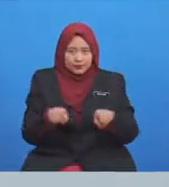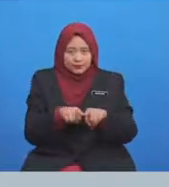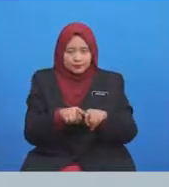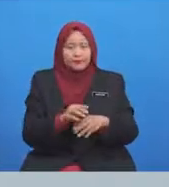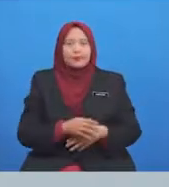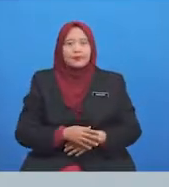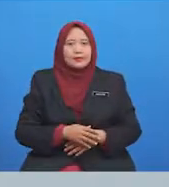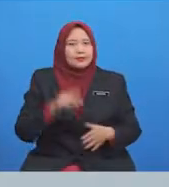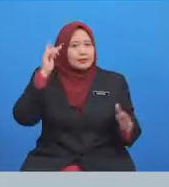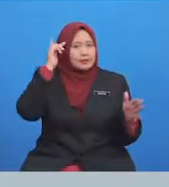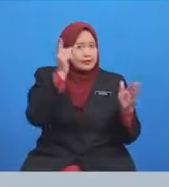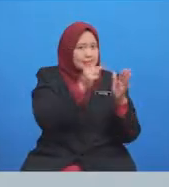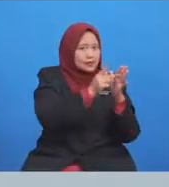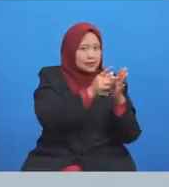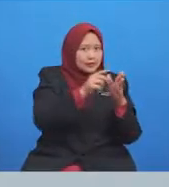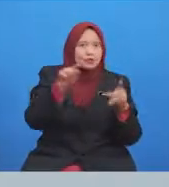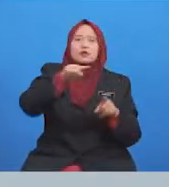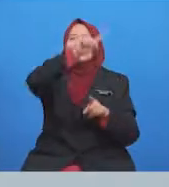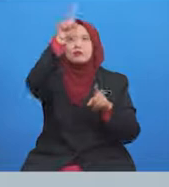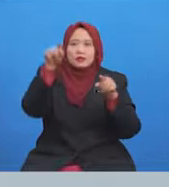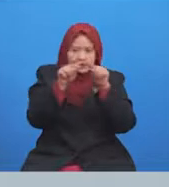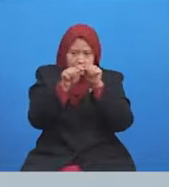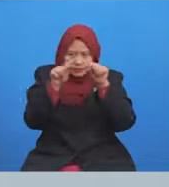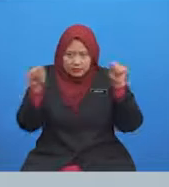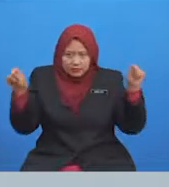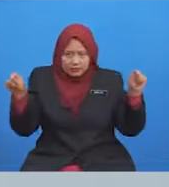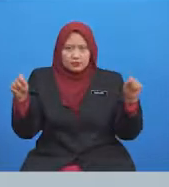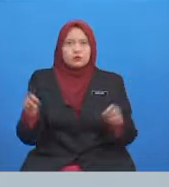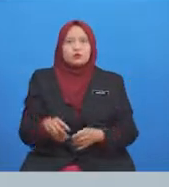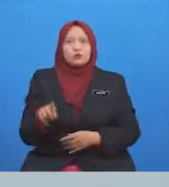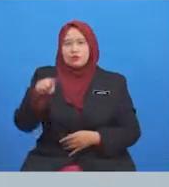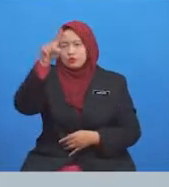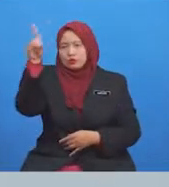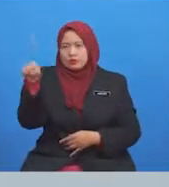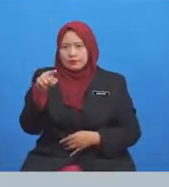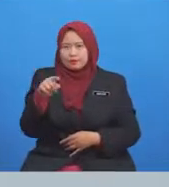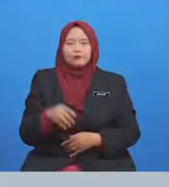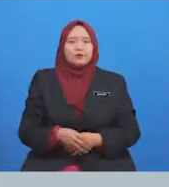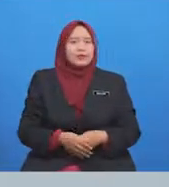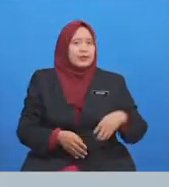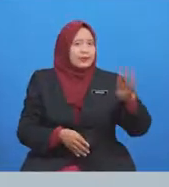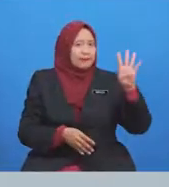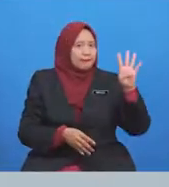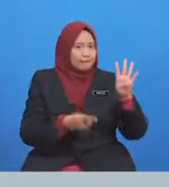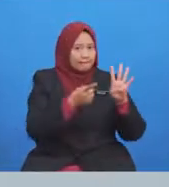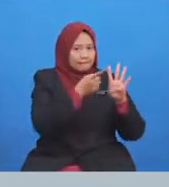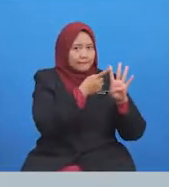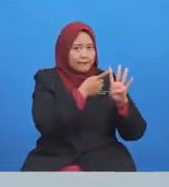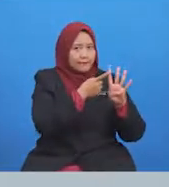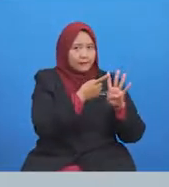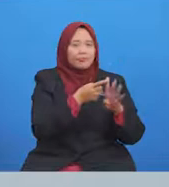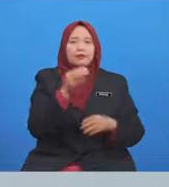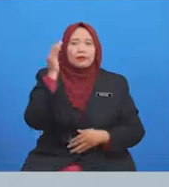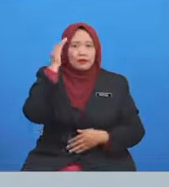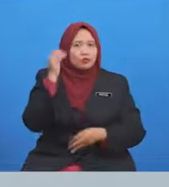tanjen kepada bulatan dan ciri-cirinya. Keempat, mengenal pasti